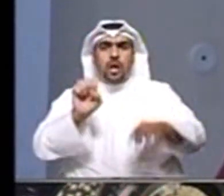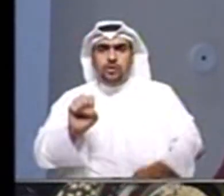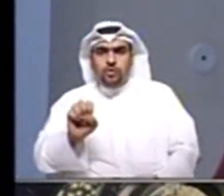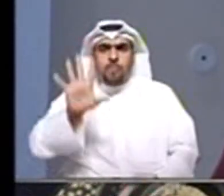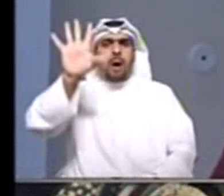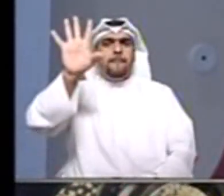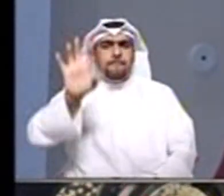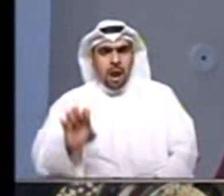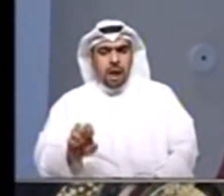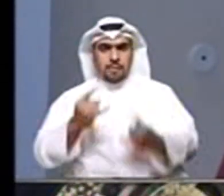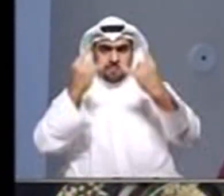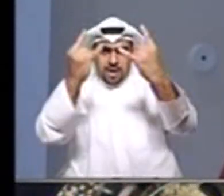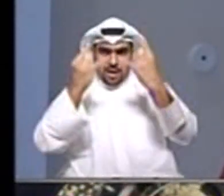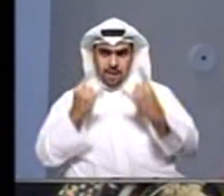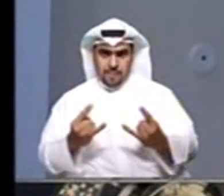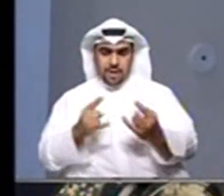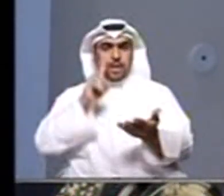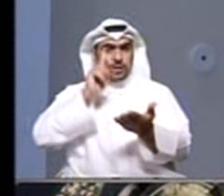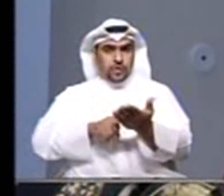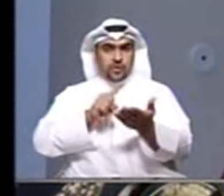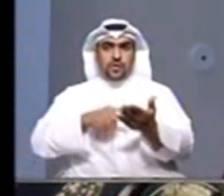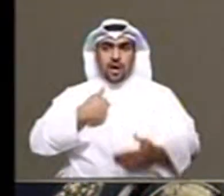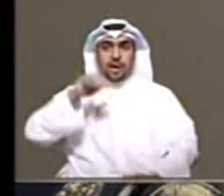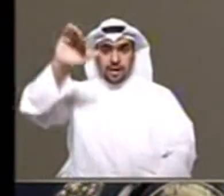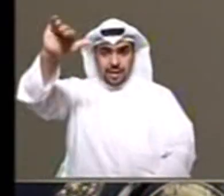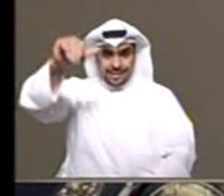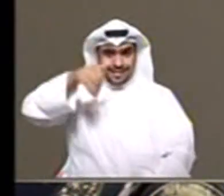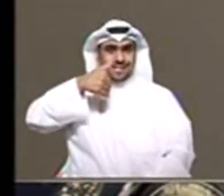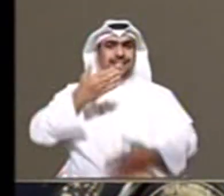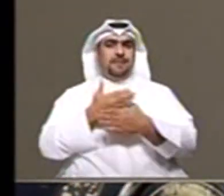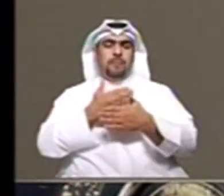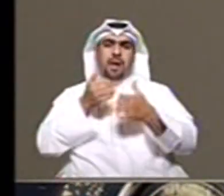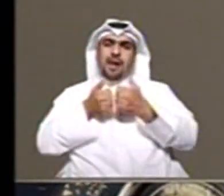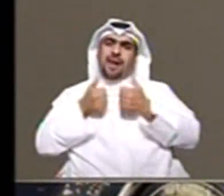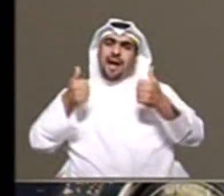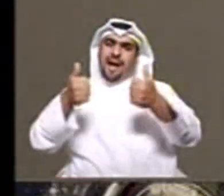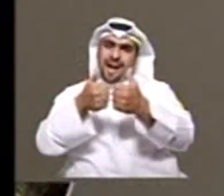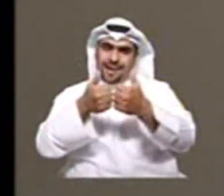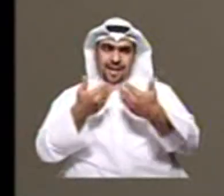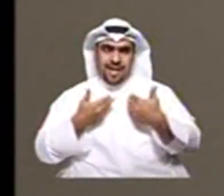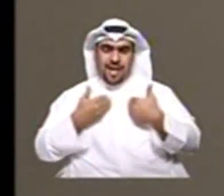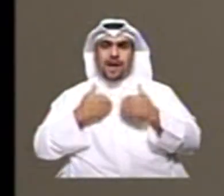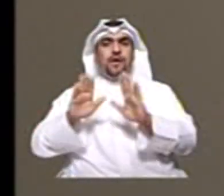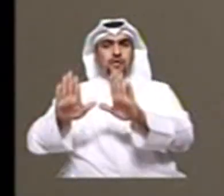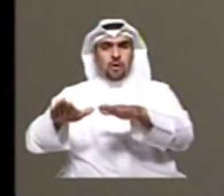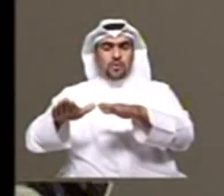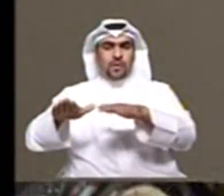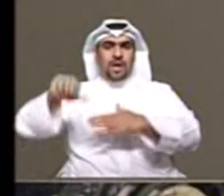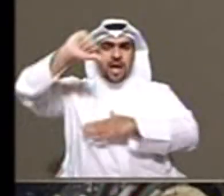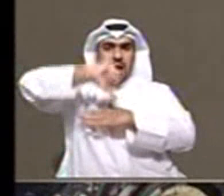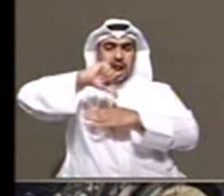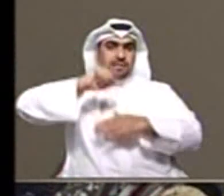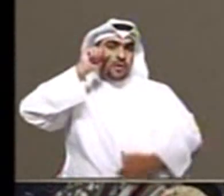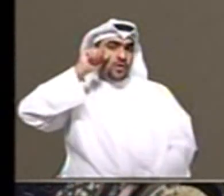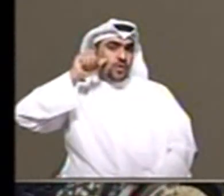بس ردينا عشان أهالينا وهذا، لكن أمورنا كلها الحمد لله تمام. موجودين في الخرطوم وكل أمورنا طيبة، وحجزت لنا السفارة فندق وحجزت